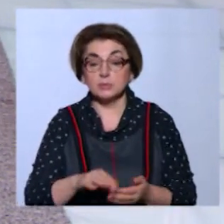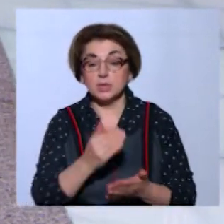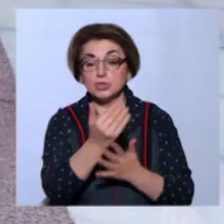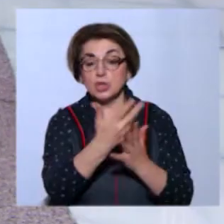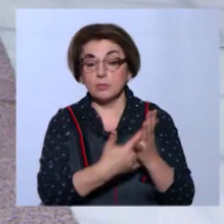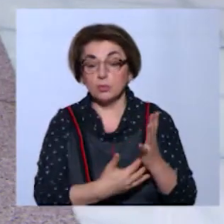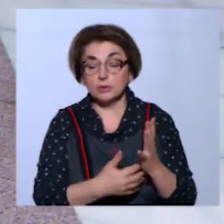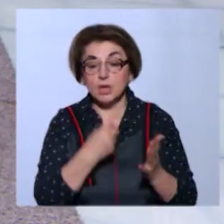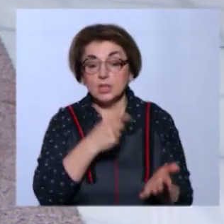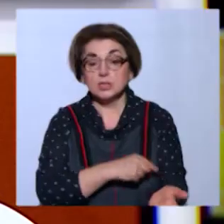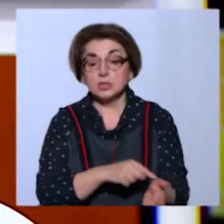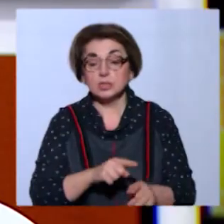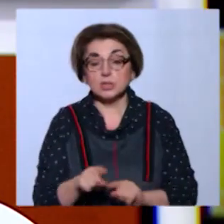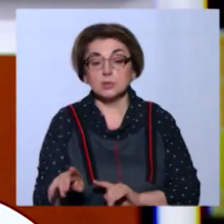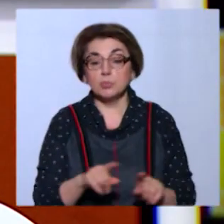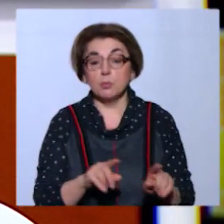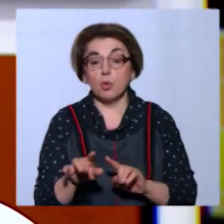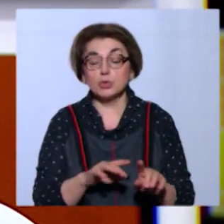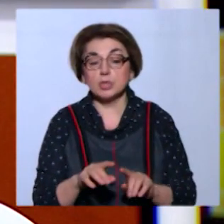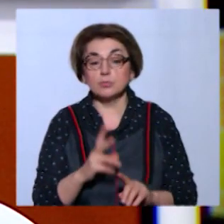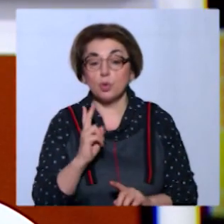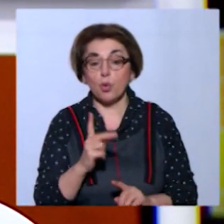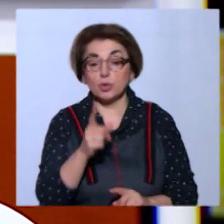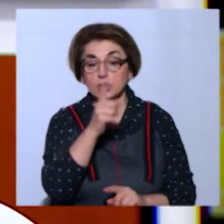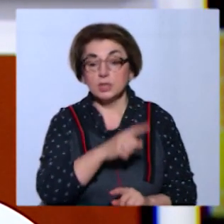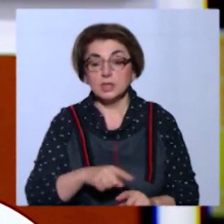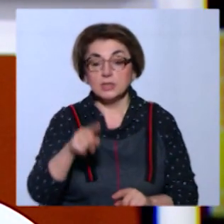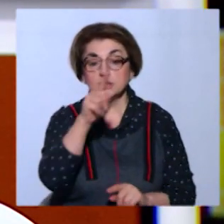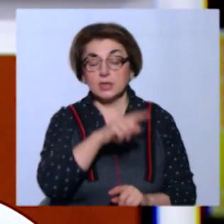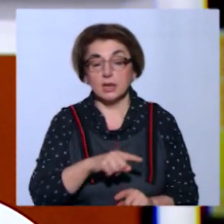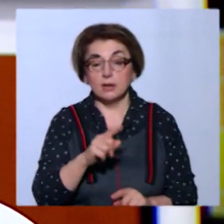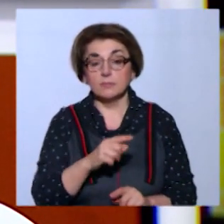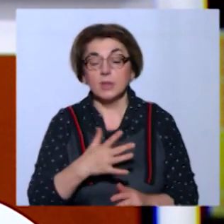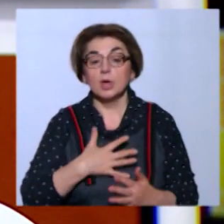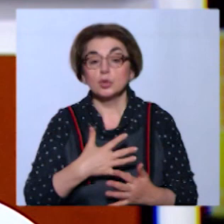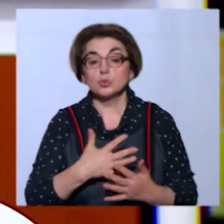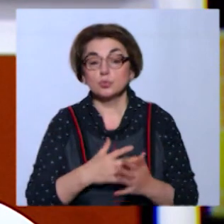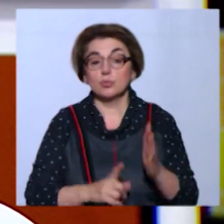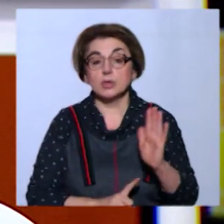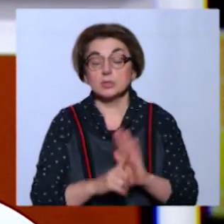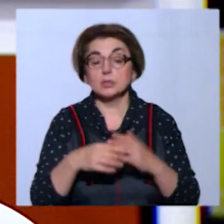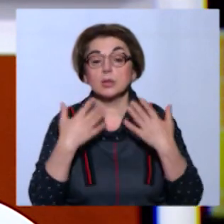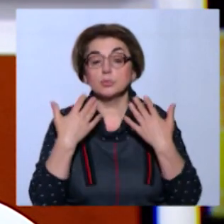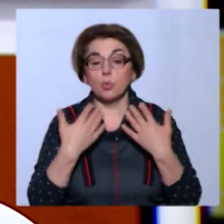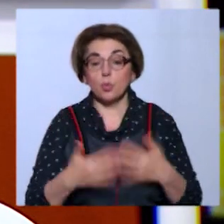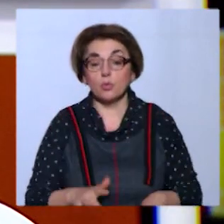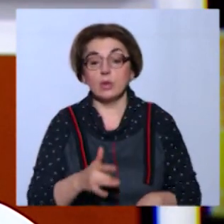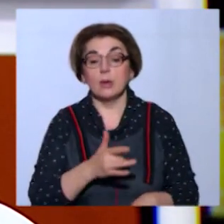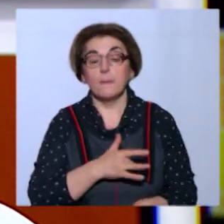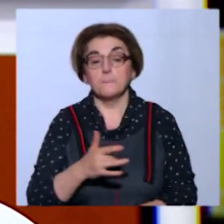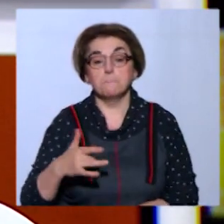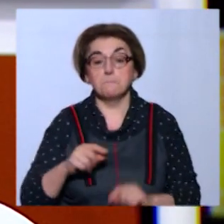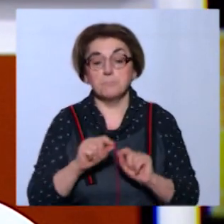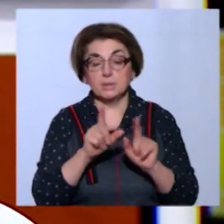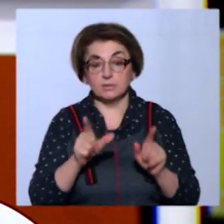ყალიბდება სისხლის მიმოქცევის ორი წრე და სუნთქვას იწყებს უკვე ფილტვებით. აი